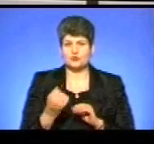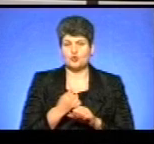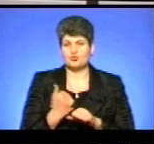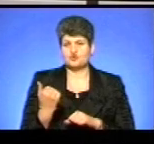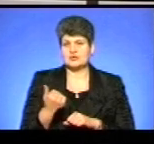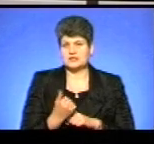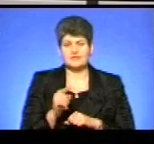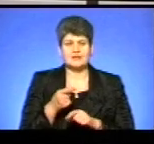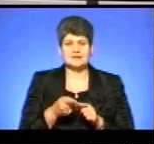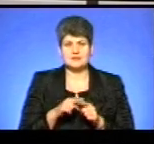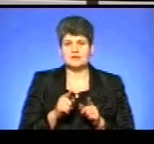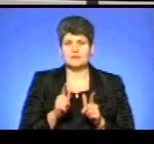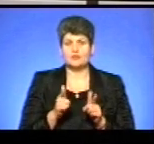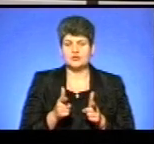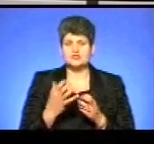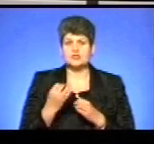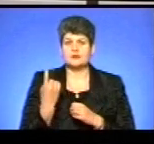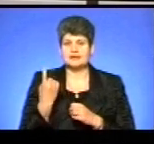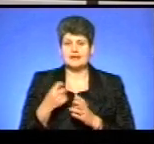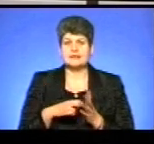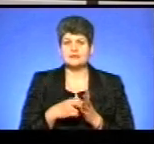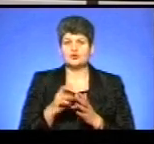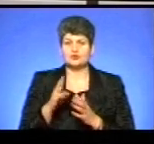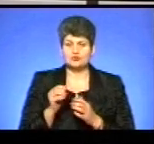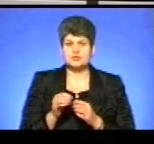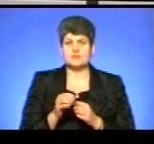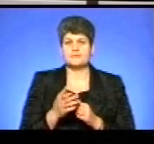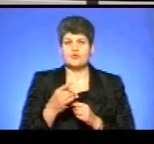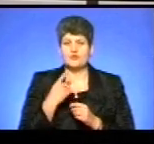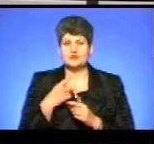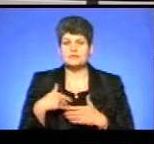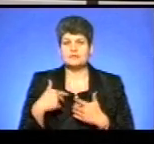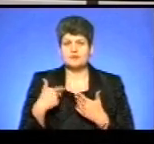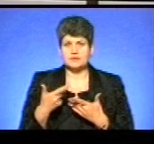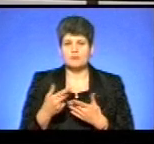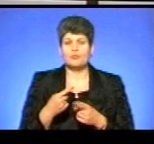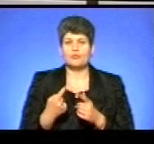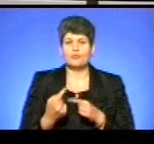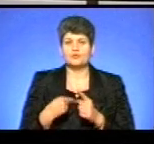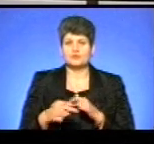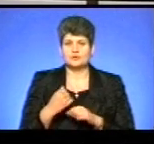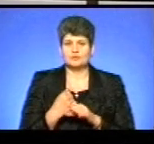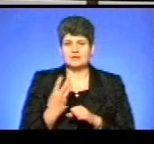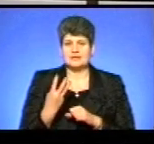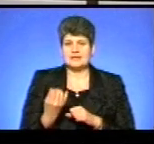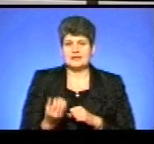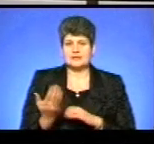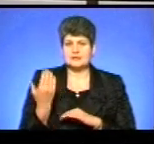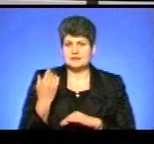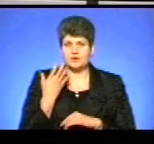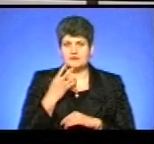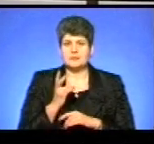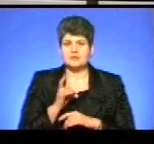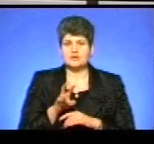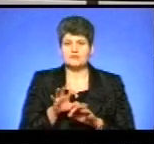тижня. Вона на це погодилась. Ще одна листоноша Оксана Гнатишин каже, що їй запропонували поновитися на роботі 3 дні тому, коли вона прийшла,